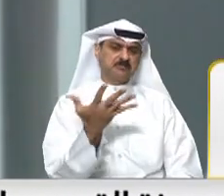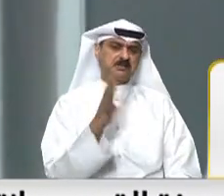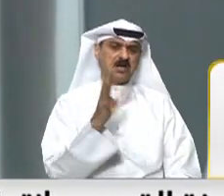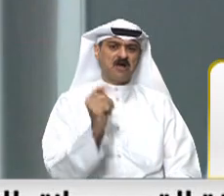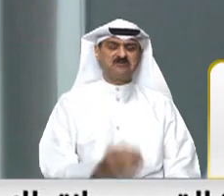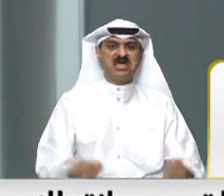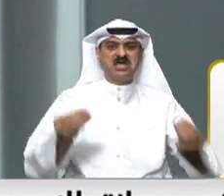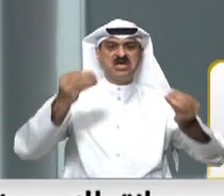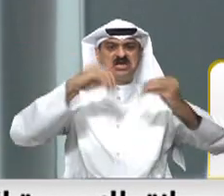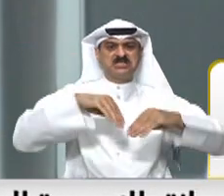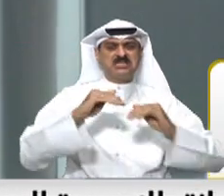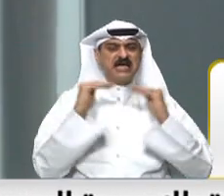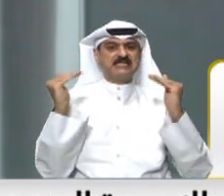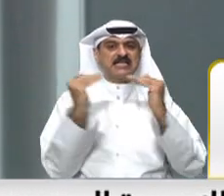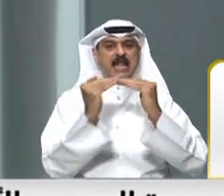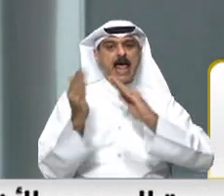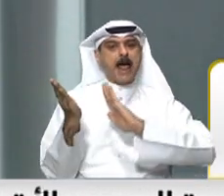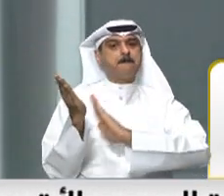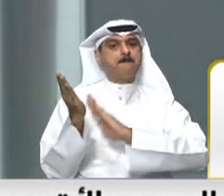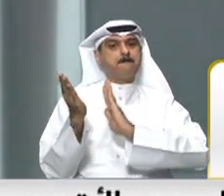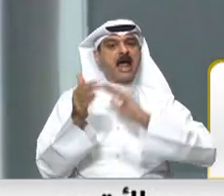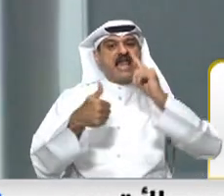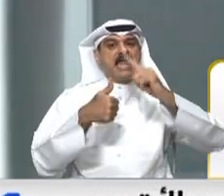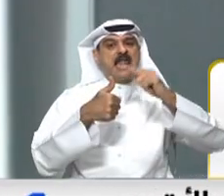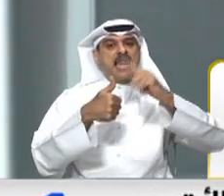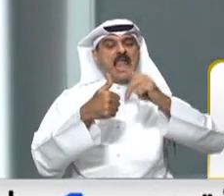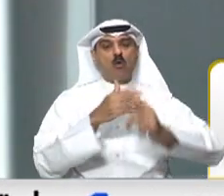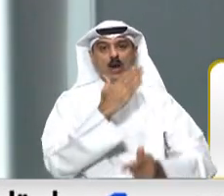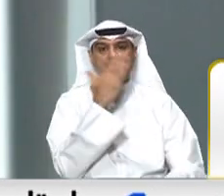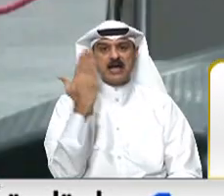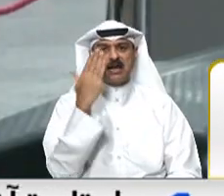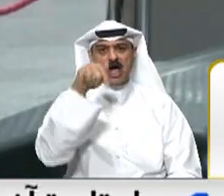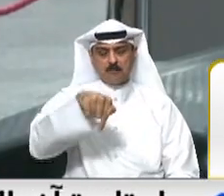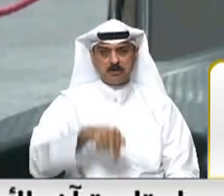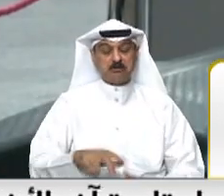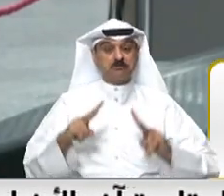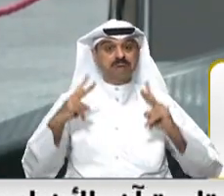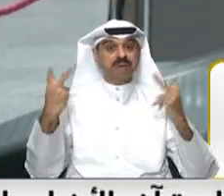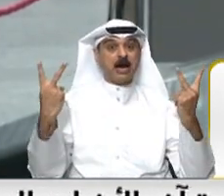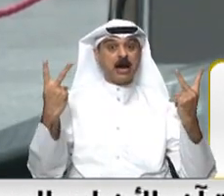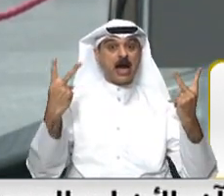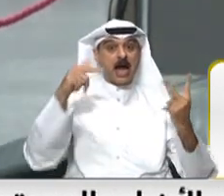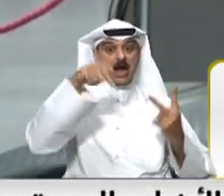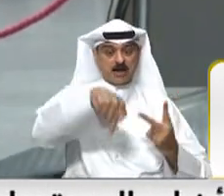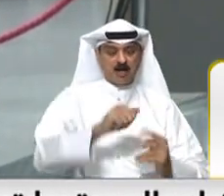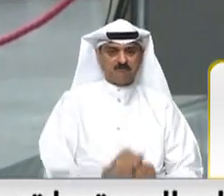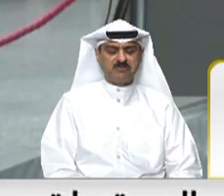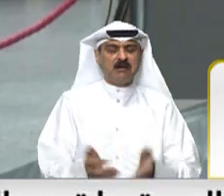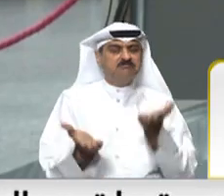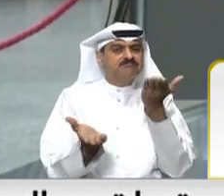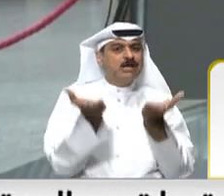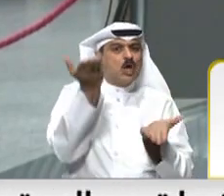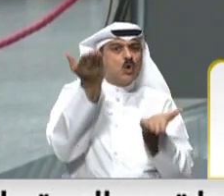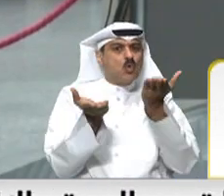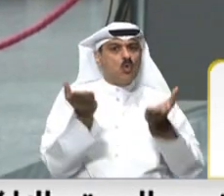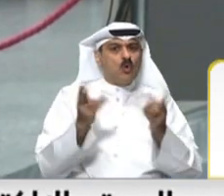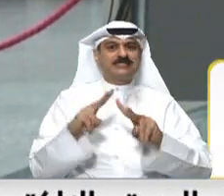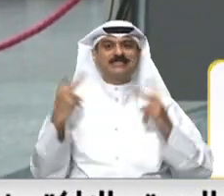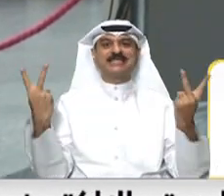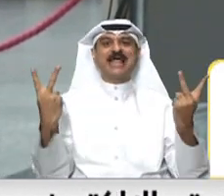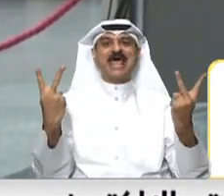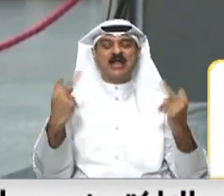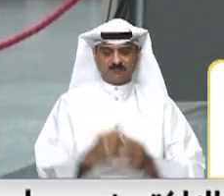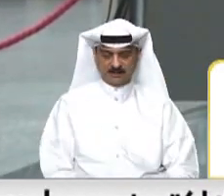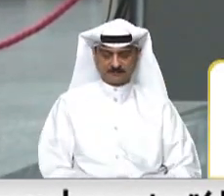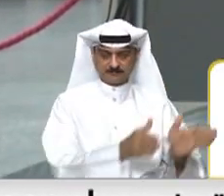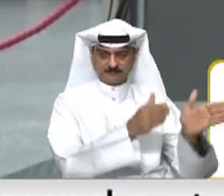لزيادة نفوذ الأحزاب اليمينية المتطرفة، ما قد يؤدي لتغيرات جذرية في توازن القوى بالبرلمان الأوروبي.